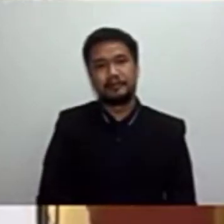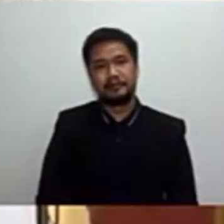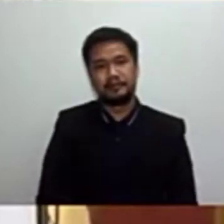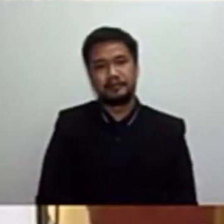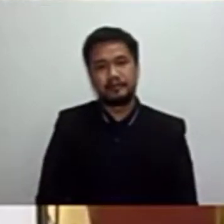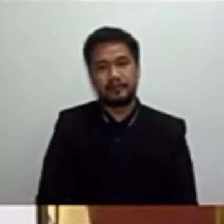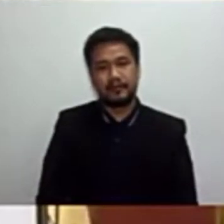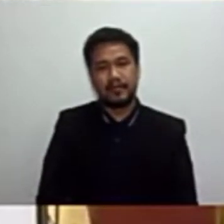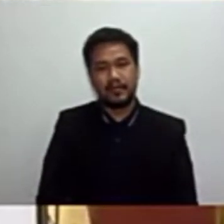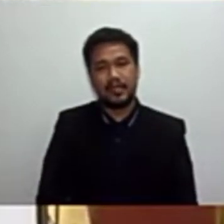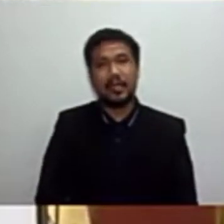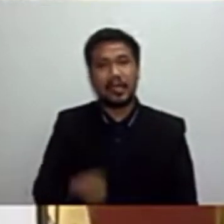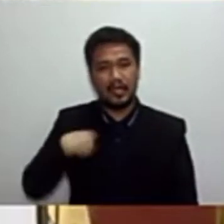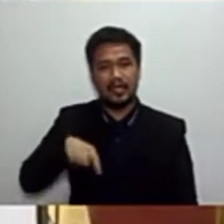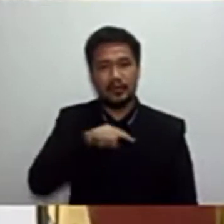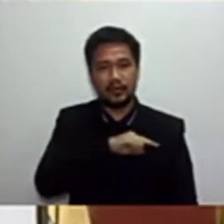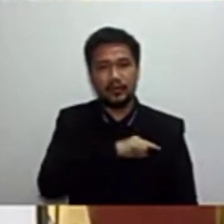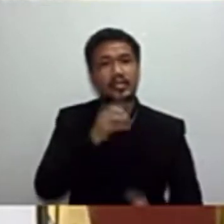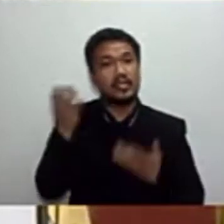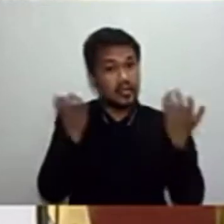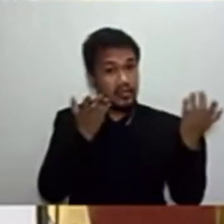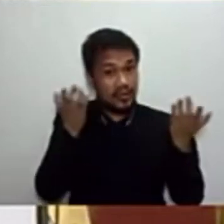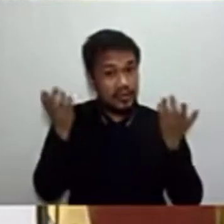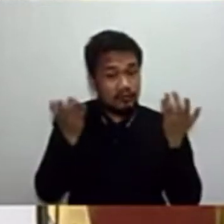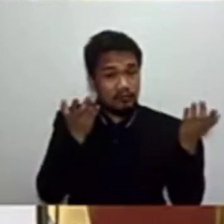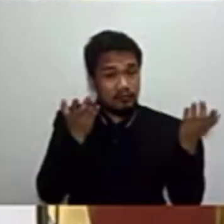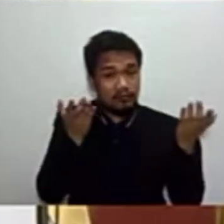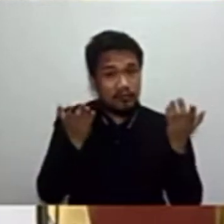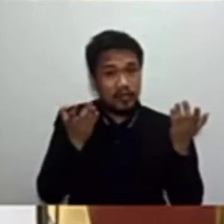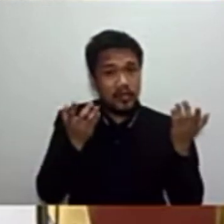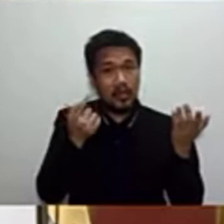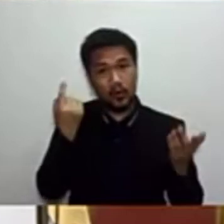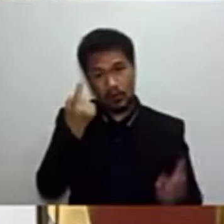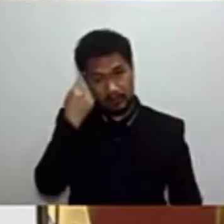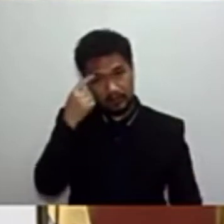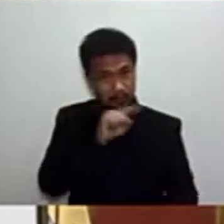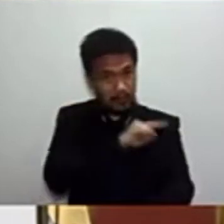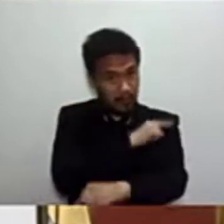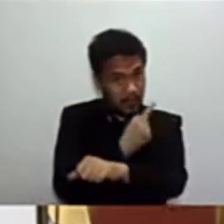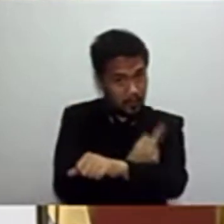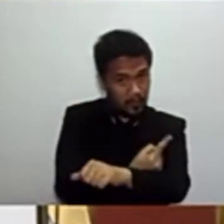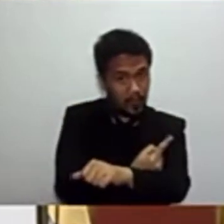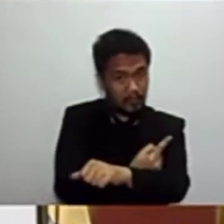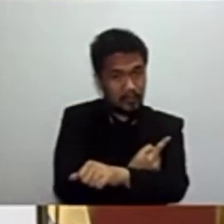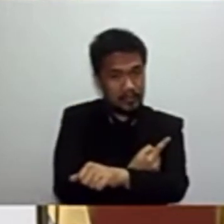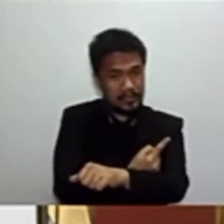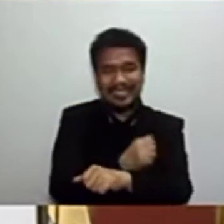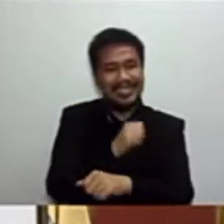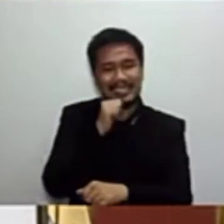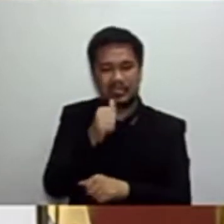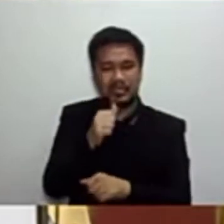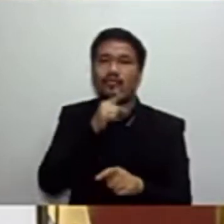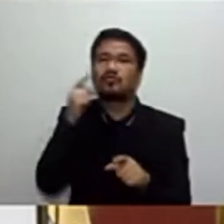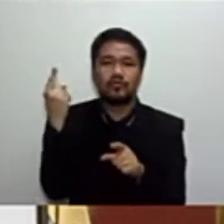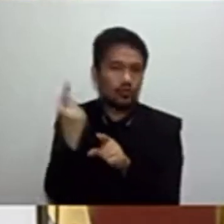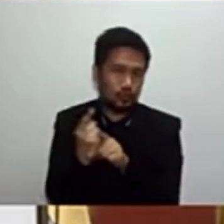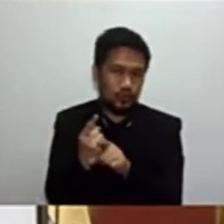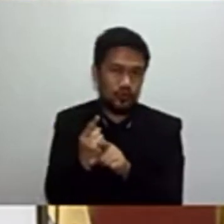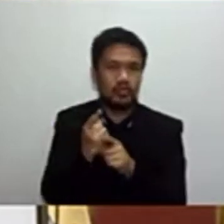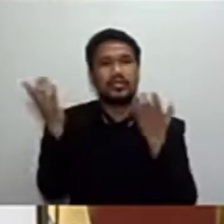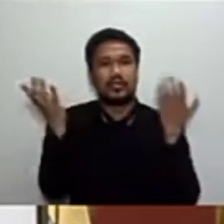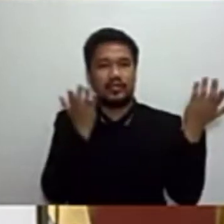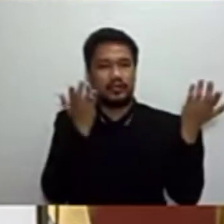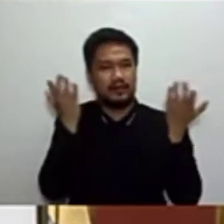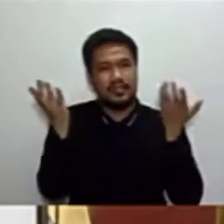Kapag naglilingkod para magkaposisyon, hindi tunay ang